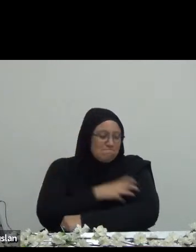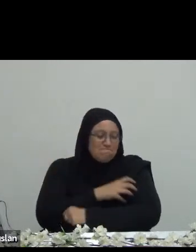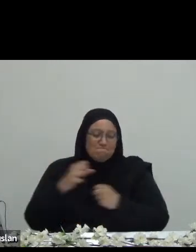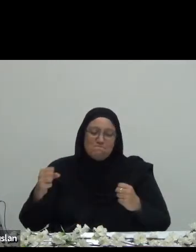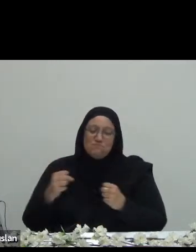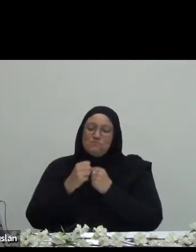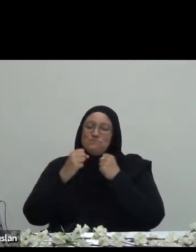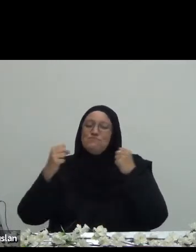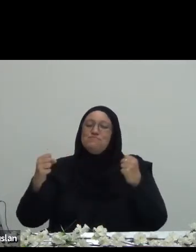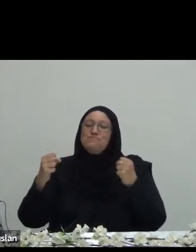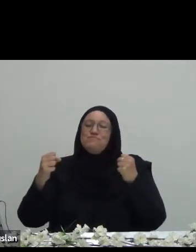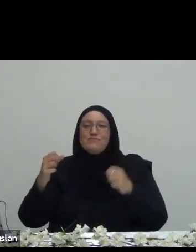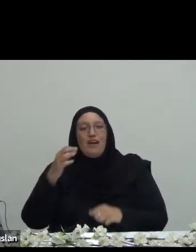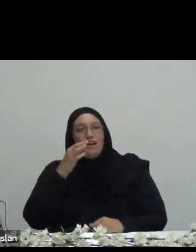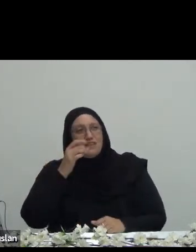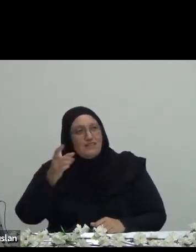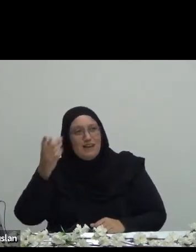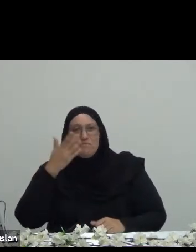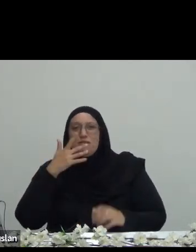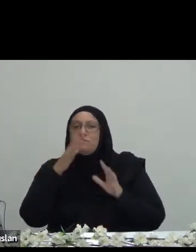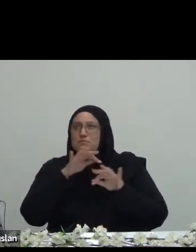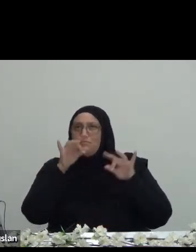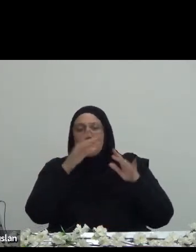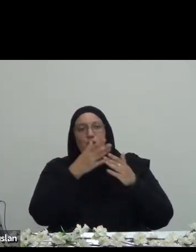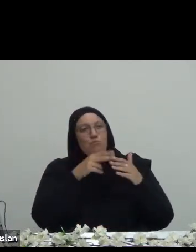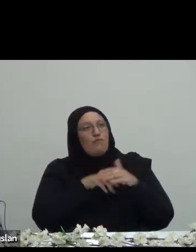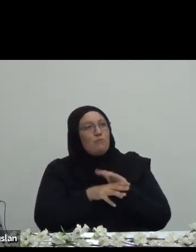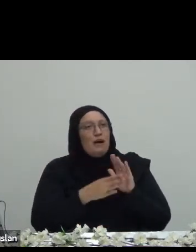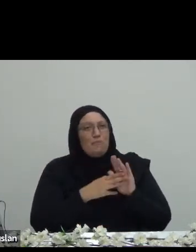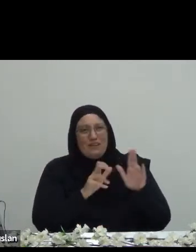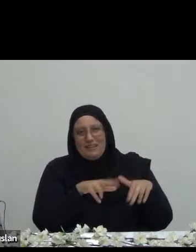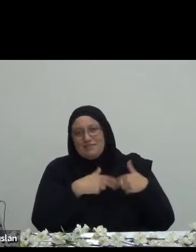strong. صلوا على محمد وآل محمد.